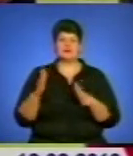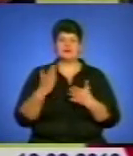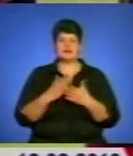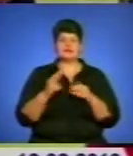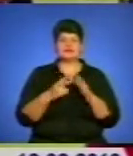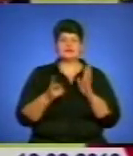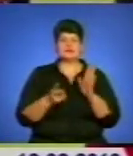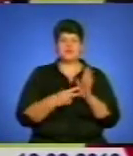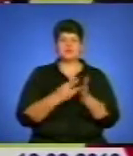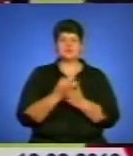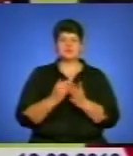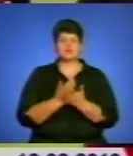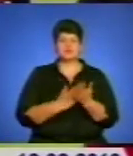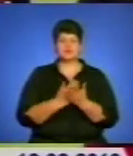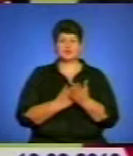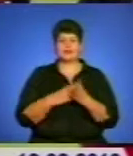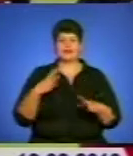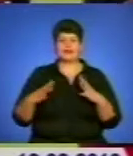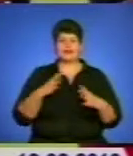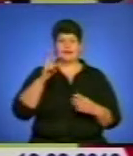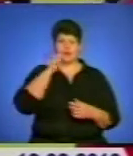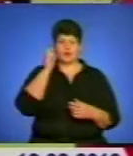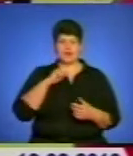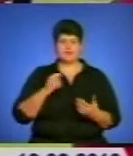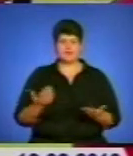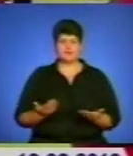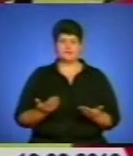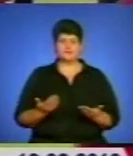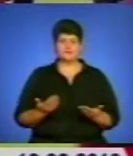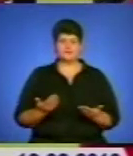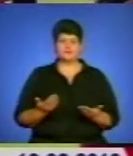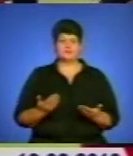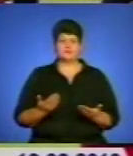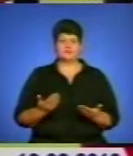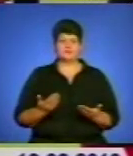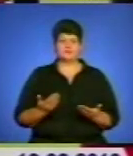заслужених тренерів України. От. І